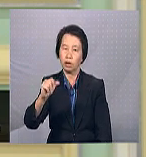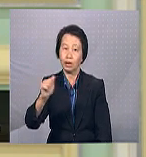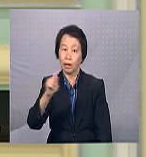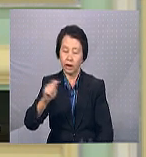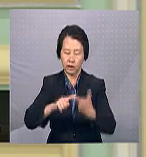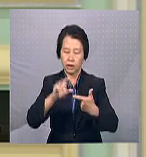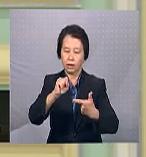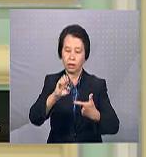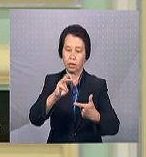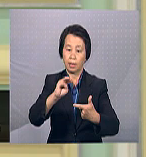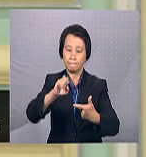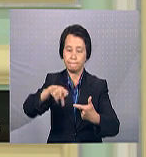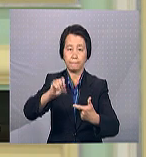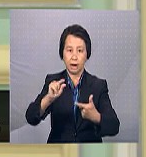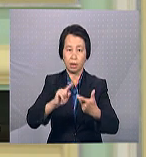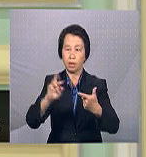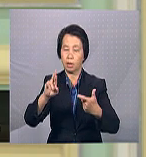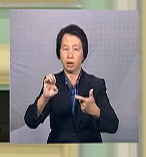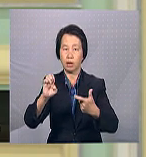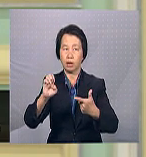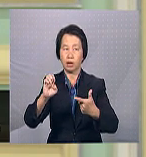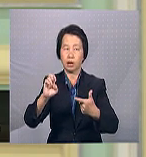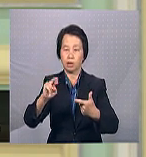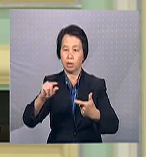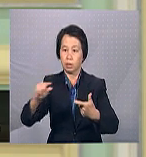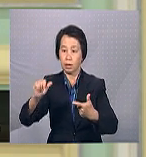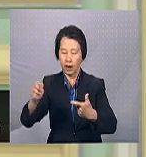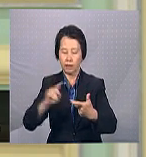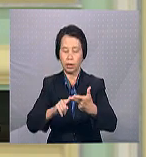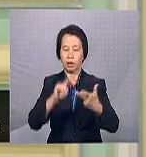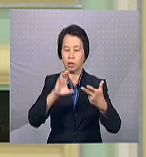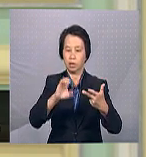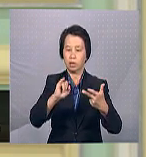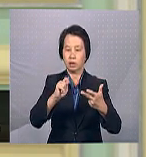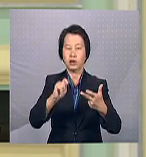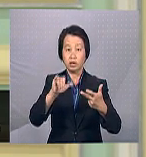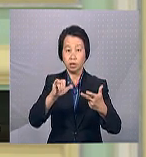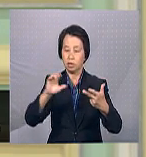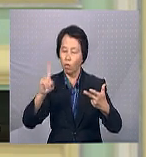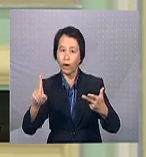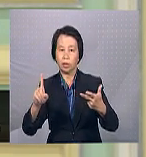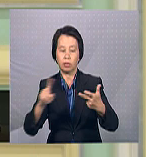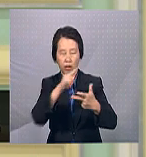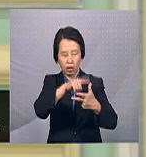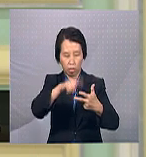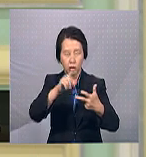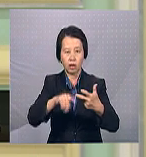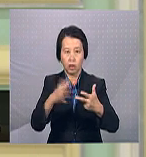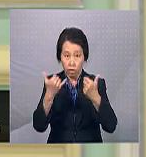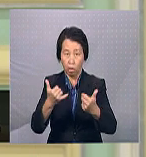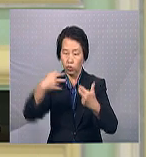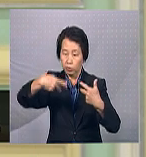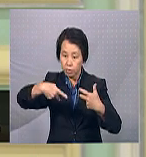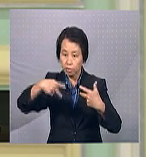di One City One, ya. Yeah. Memang selama ini kita menghantar produk